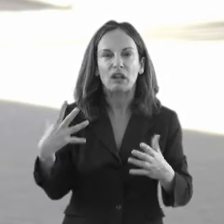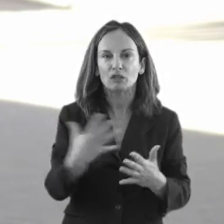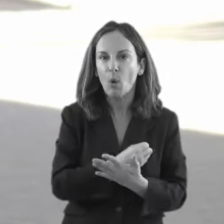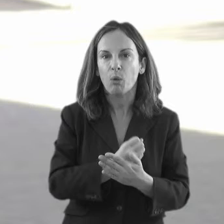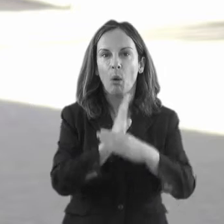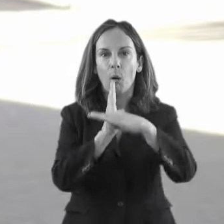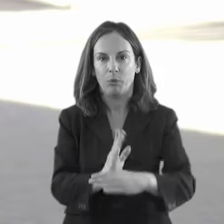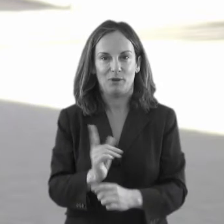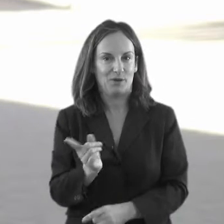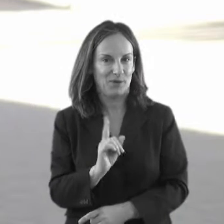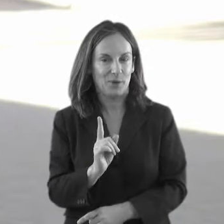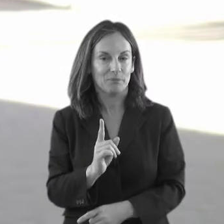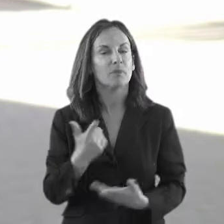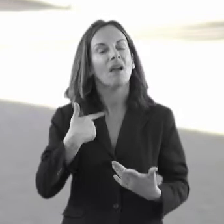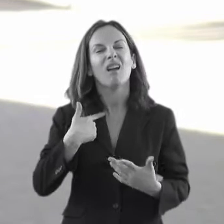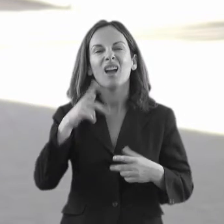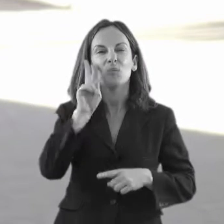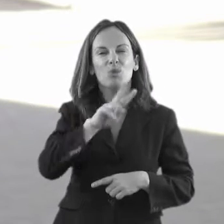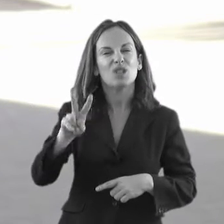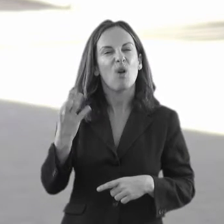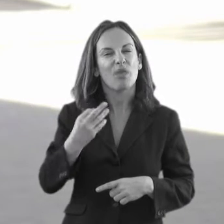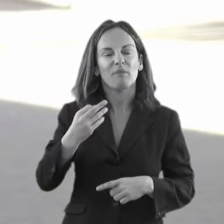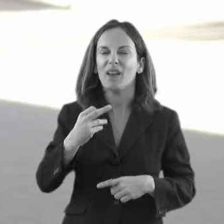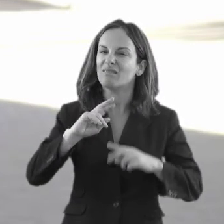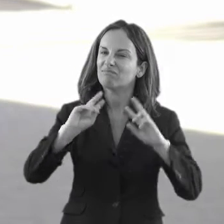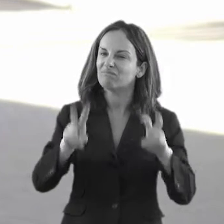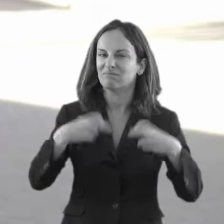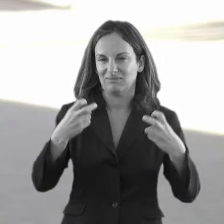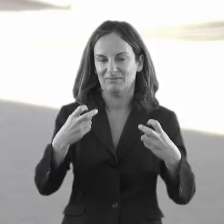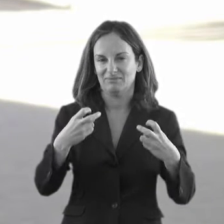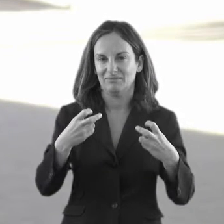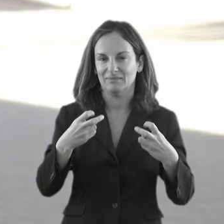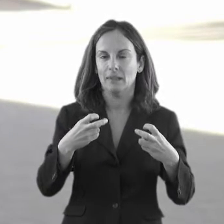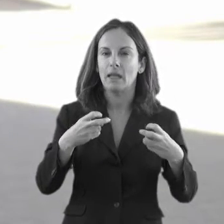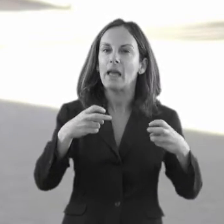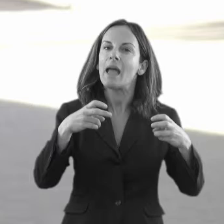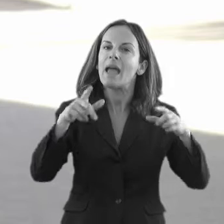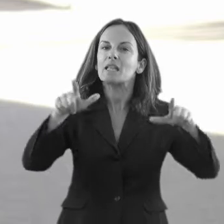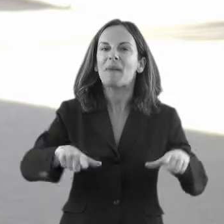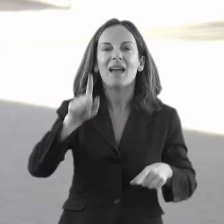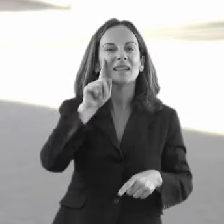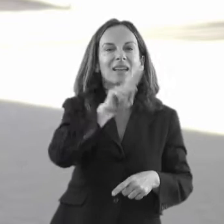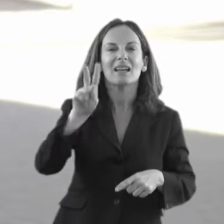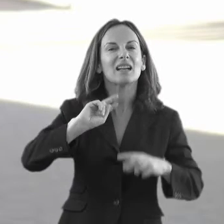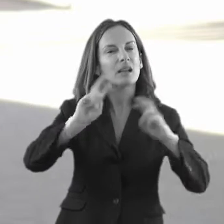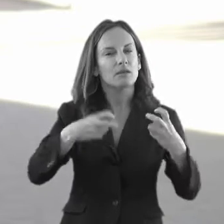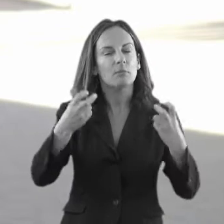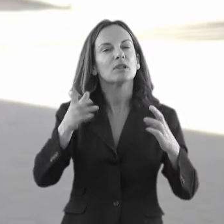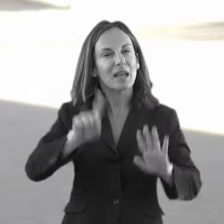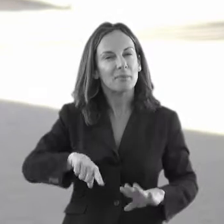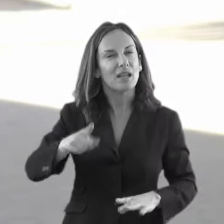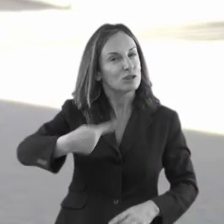en general, un canvi de mentalitat. Allò que es diu, que queda molt bonic, és reinventar-nos, però no només com a